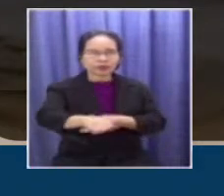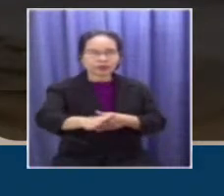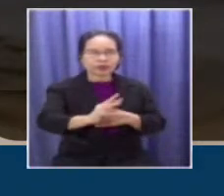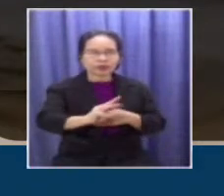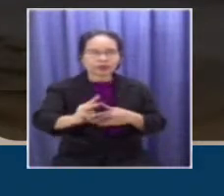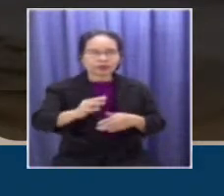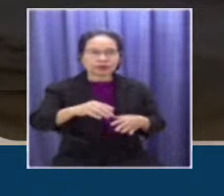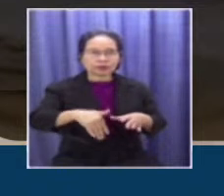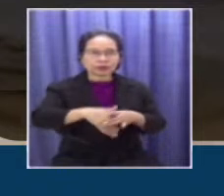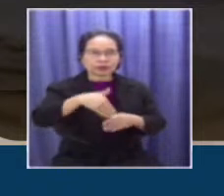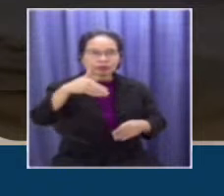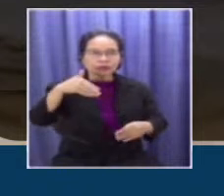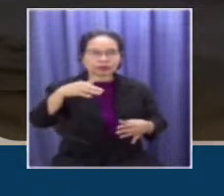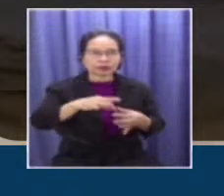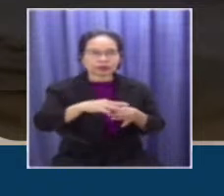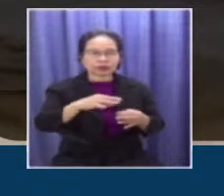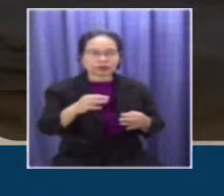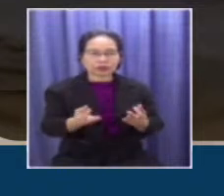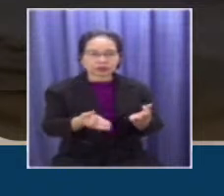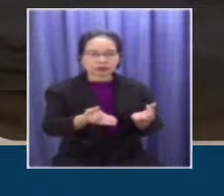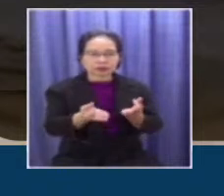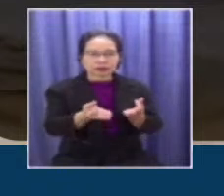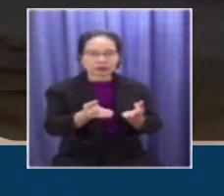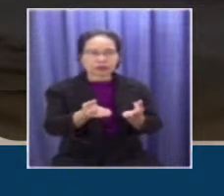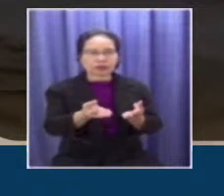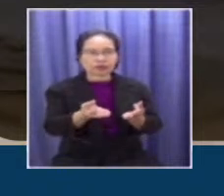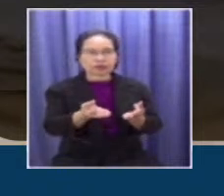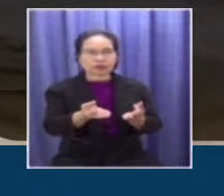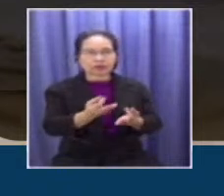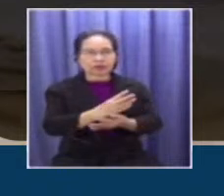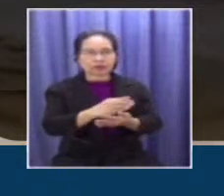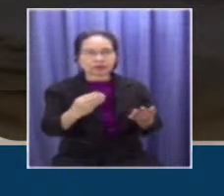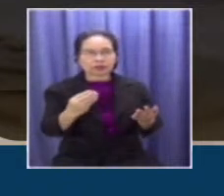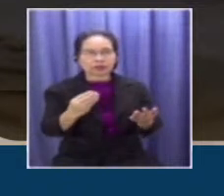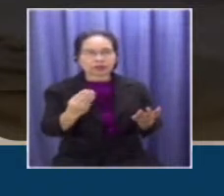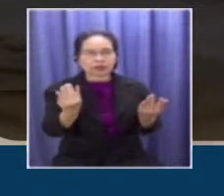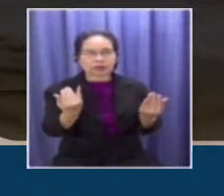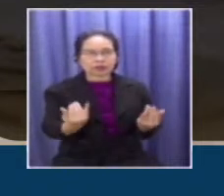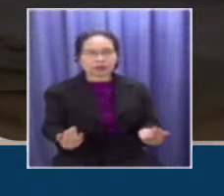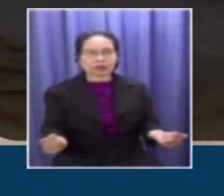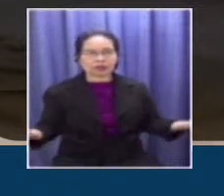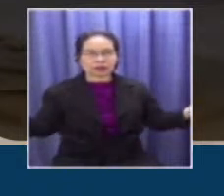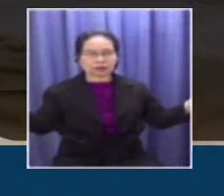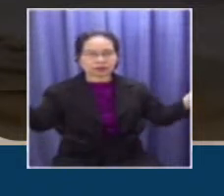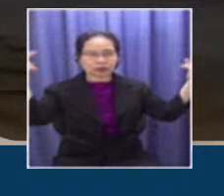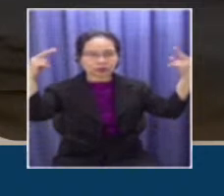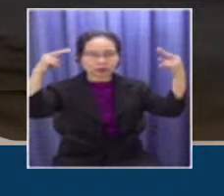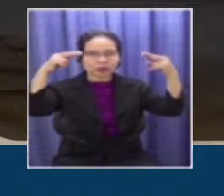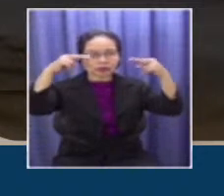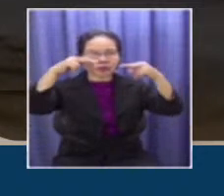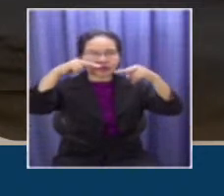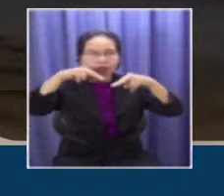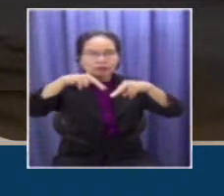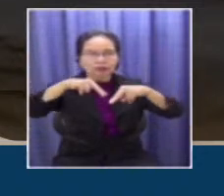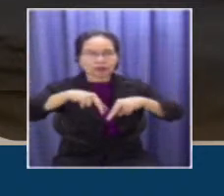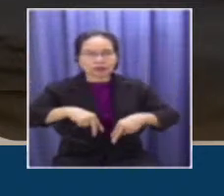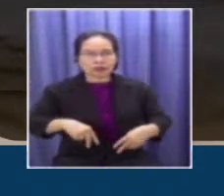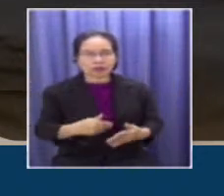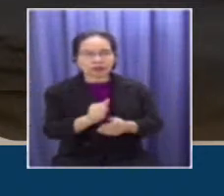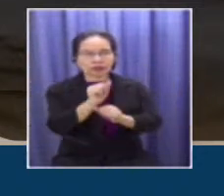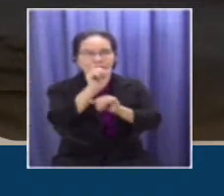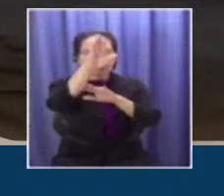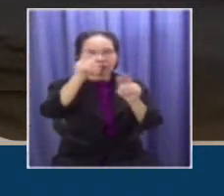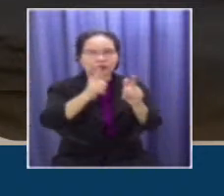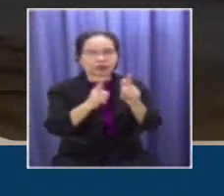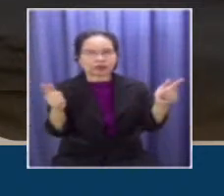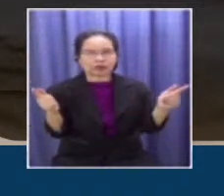wɔn nyi wɔn mfiri wɔn mpamo wɔn mfiri kuro no mu na mprɛko dɔm bi wɔ bɛpɔ no nkyɛn